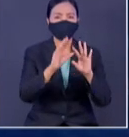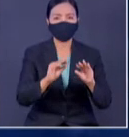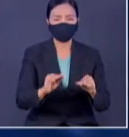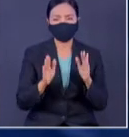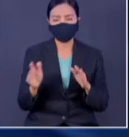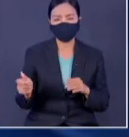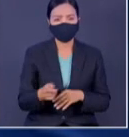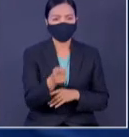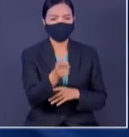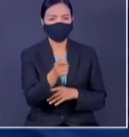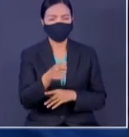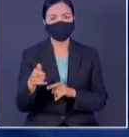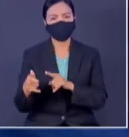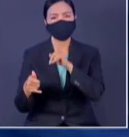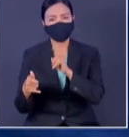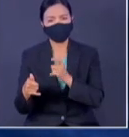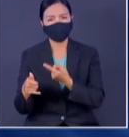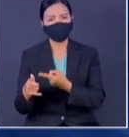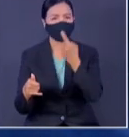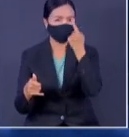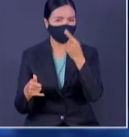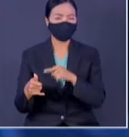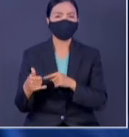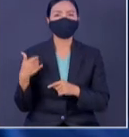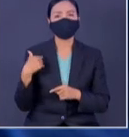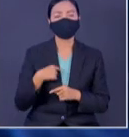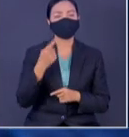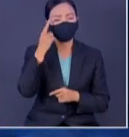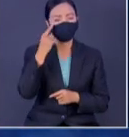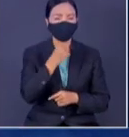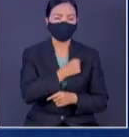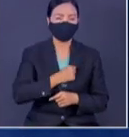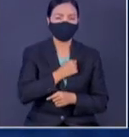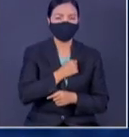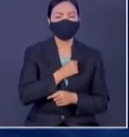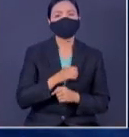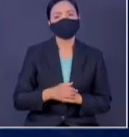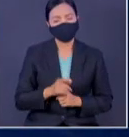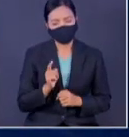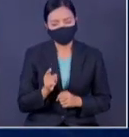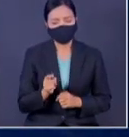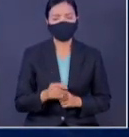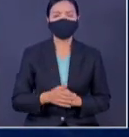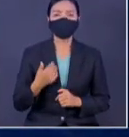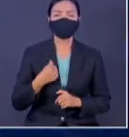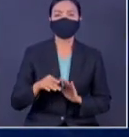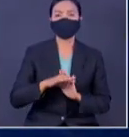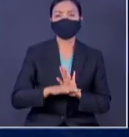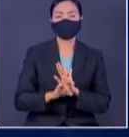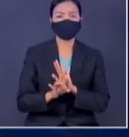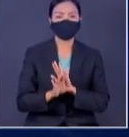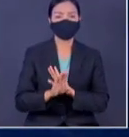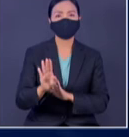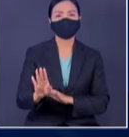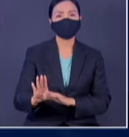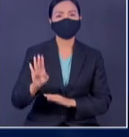พลิงเสียชีวิตหนึ่งท่านในระหว่างการทำหน้าที่ดับเพลิงเราขอแสดงความเสียใจอย่างสุดซึ้งสุดท้ายนี้บริษัท